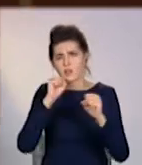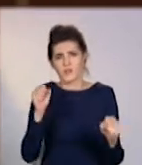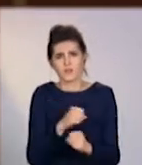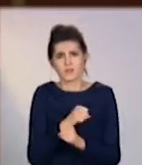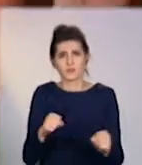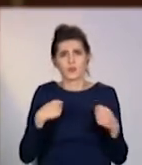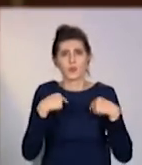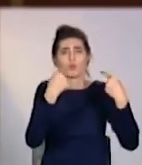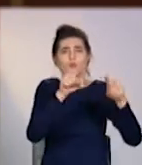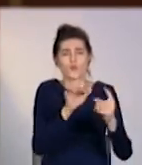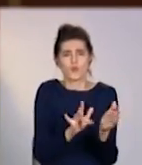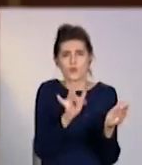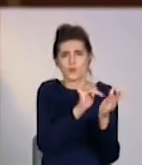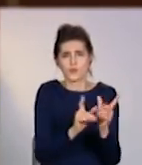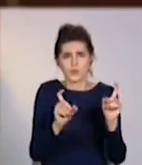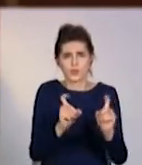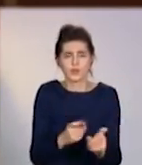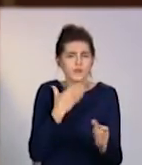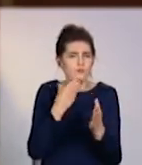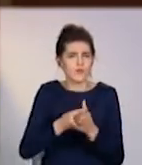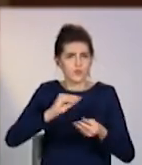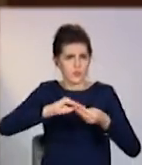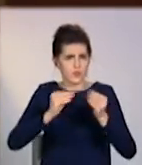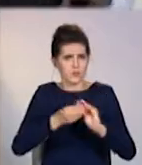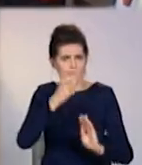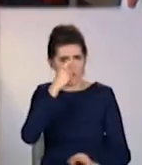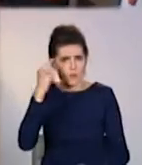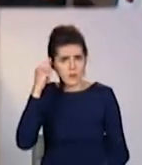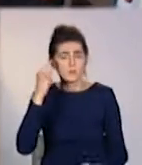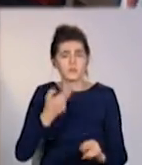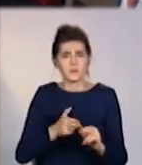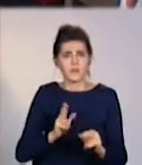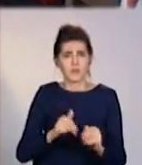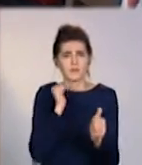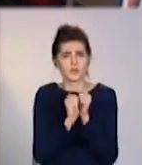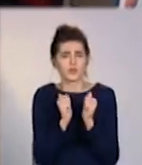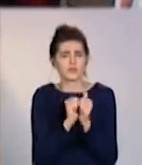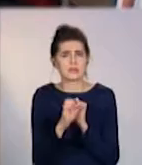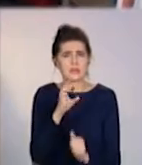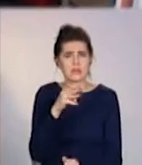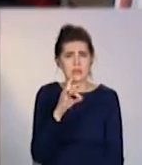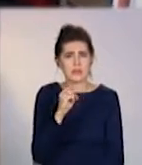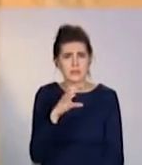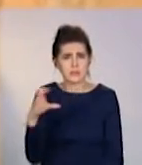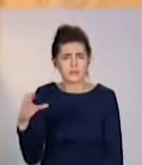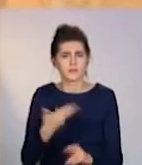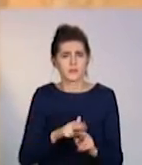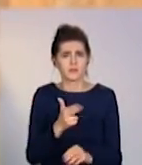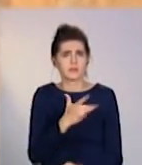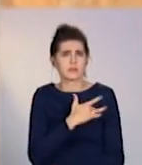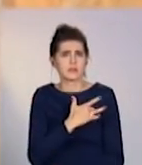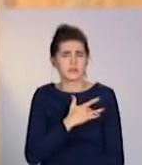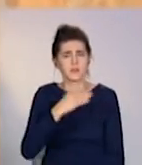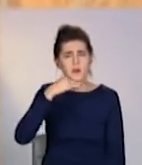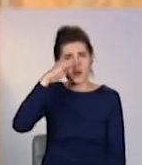місті, у тебе своїх проблем, а тут ще і війна. Через постійні стреси не витримало серце батька